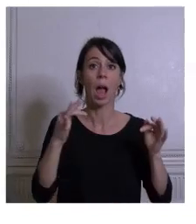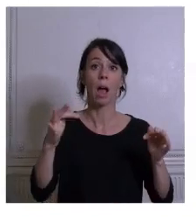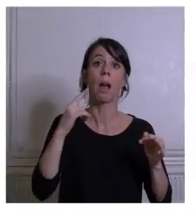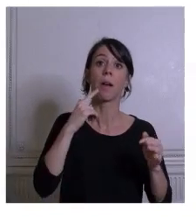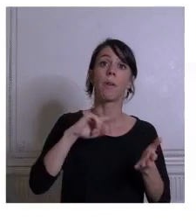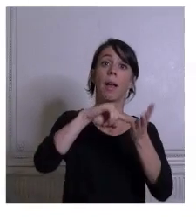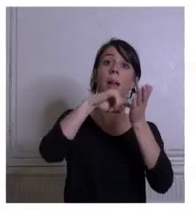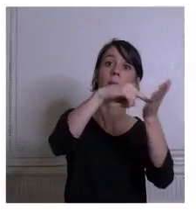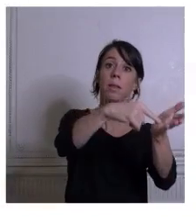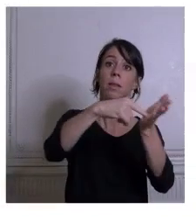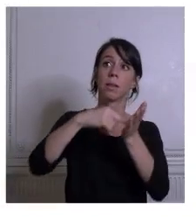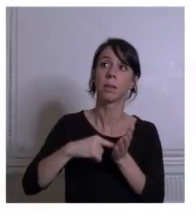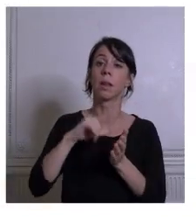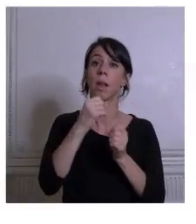fait.